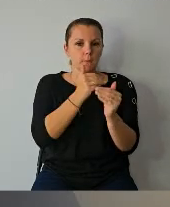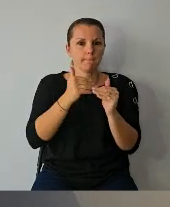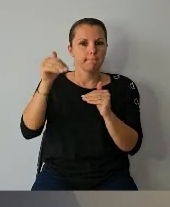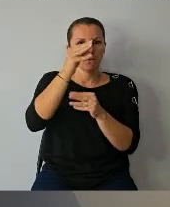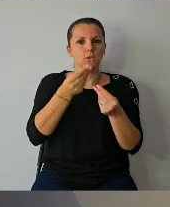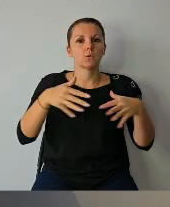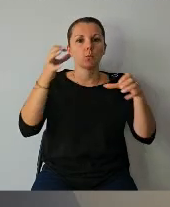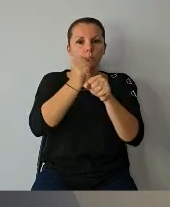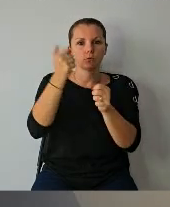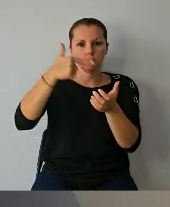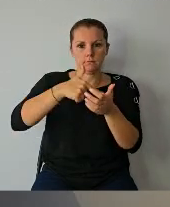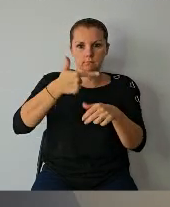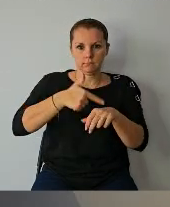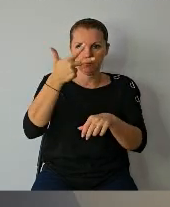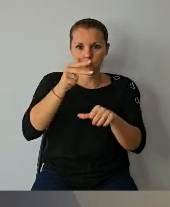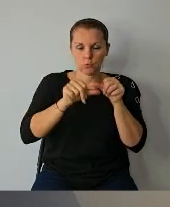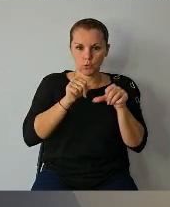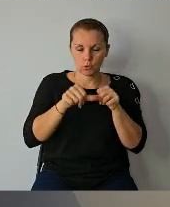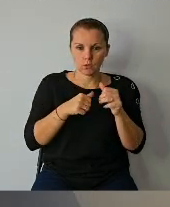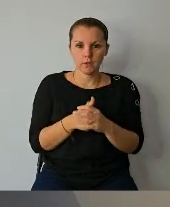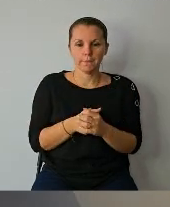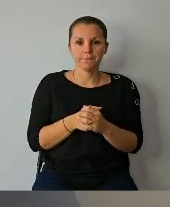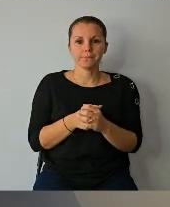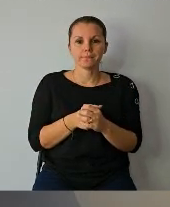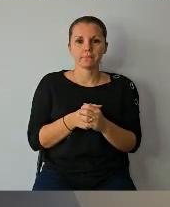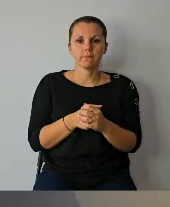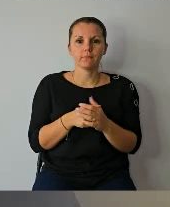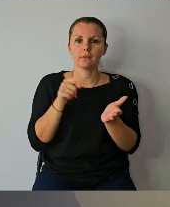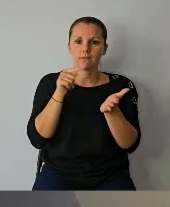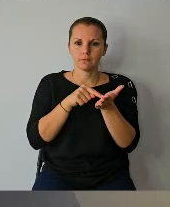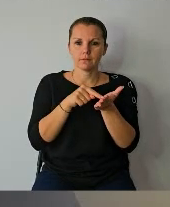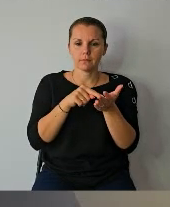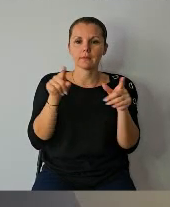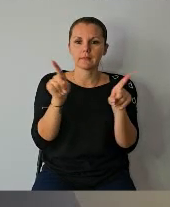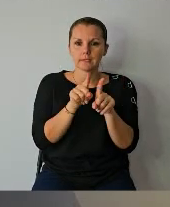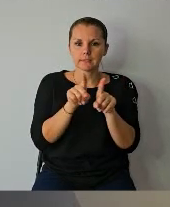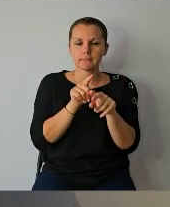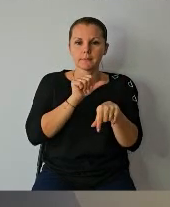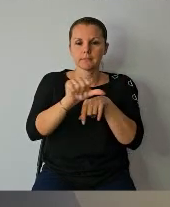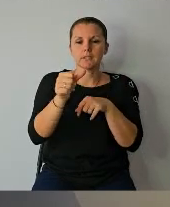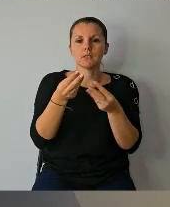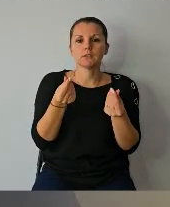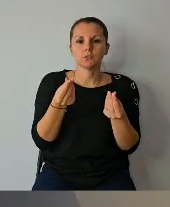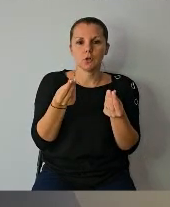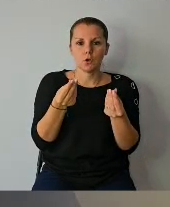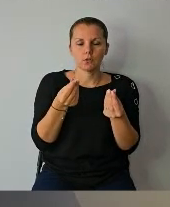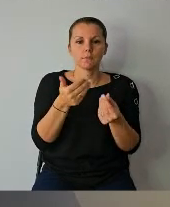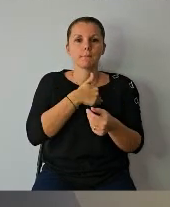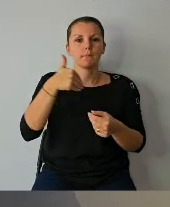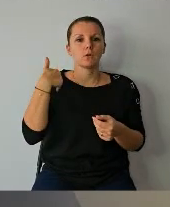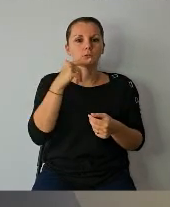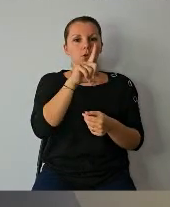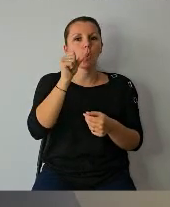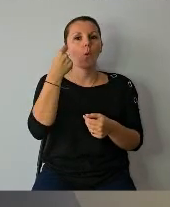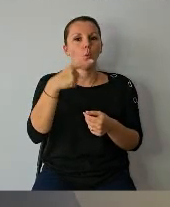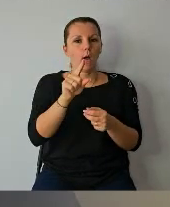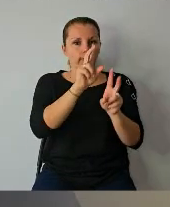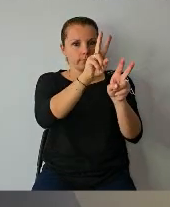budżet 2023 roku. Tutaj też są to środki z Polskiego Ładu, z tym, że